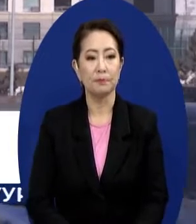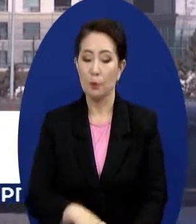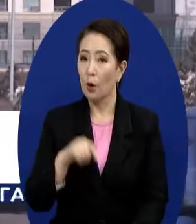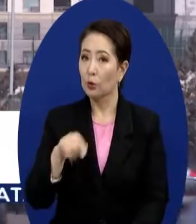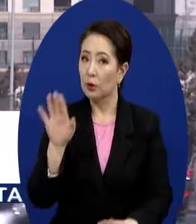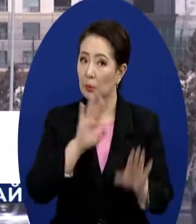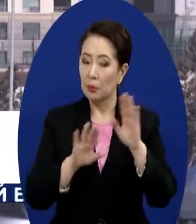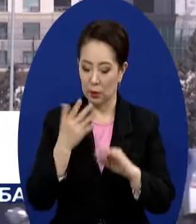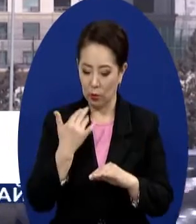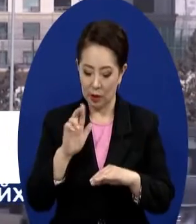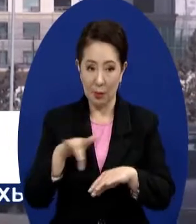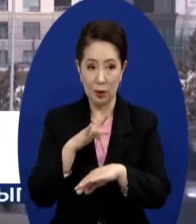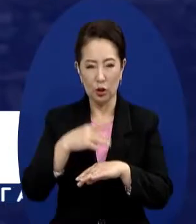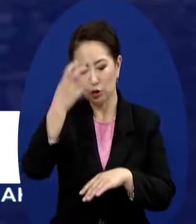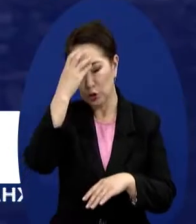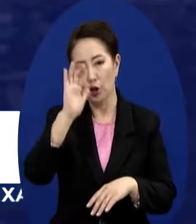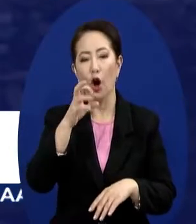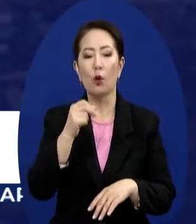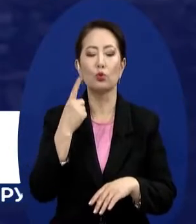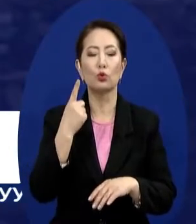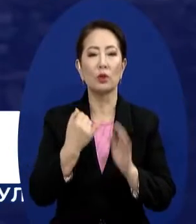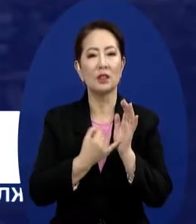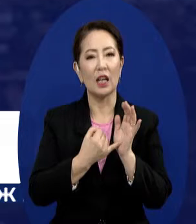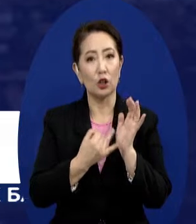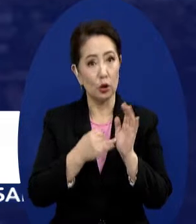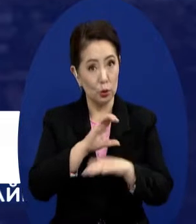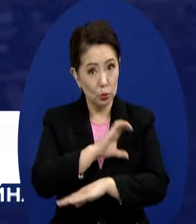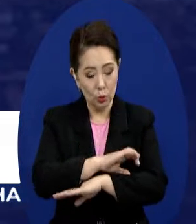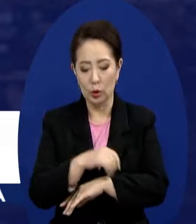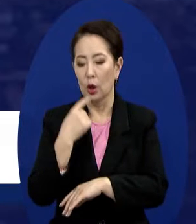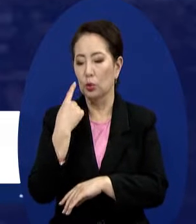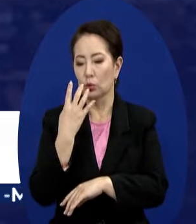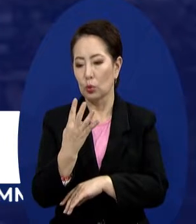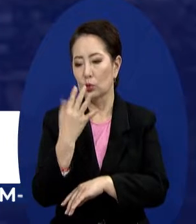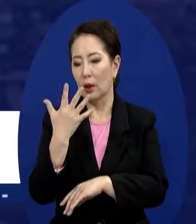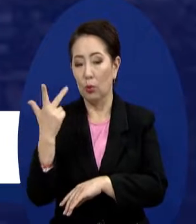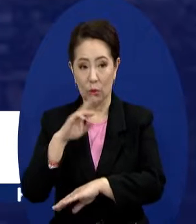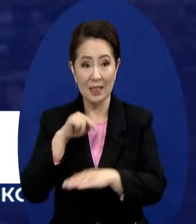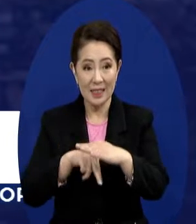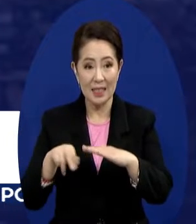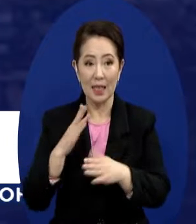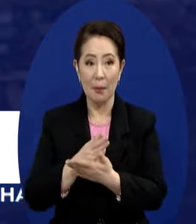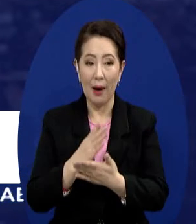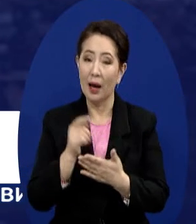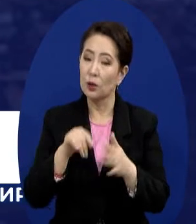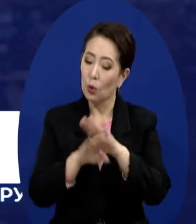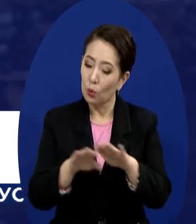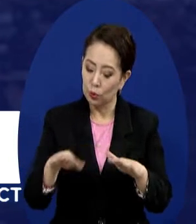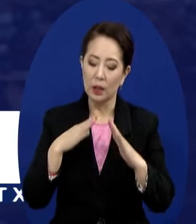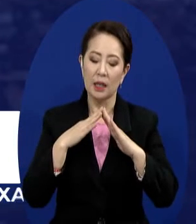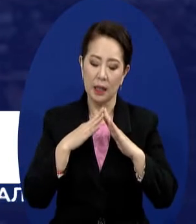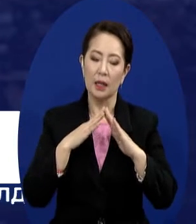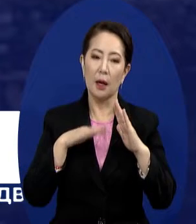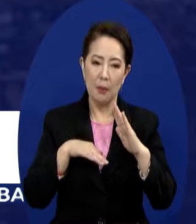Өнөөдөр байдлаар нийслэл хотод төрийн өмчийн 167 сургууль 453 цэцэрлэг үйл ажиллагаа явуулж байна. Хүүхдүүд гэрээсээ